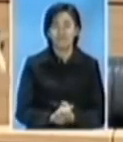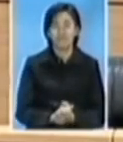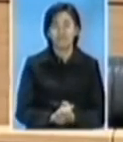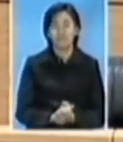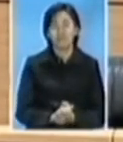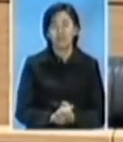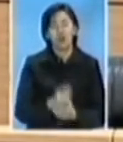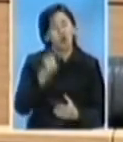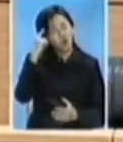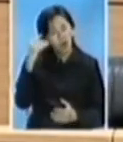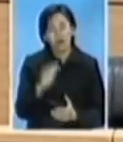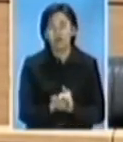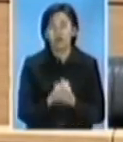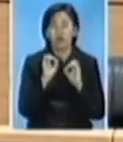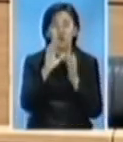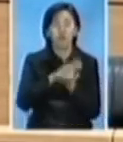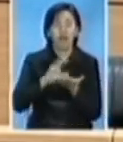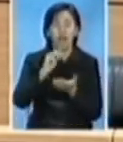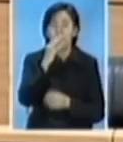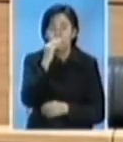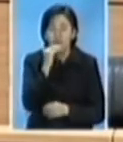มันรู้หมดแล้วอาจารย์มหาลัยก็ไม่กล้าพูด